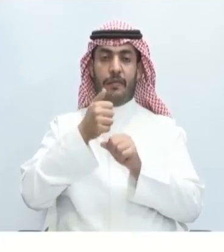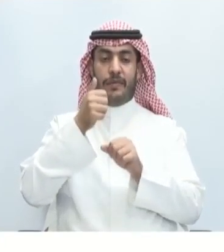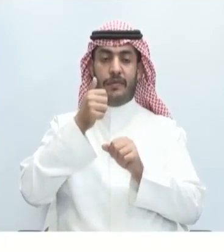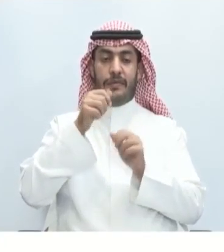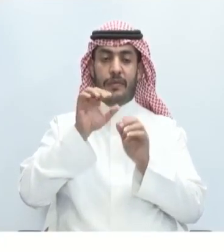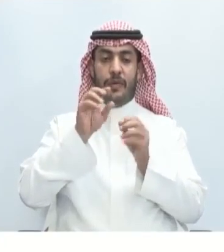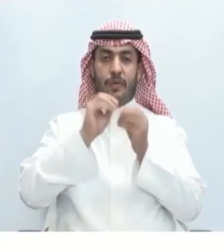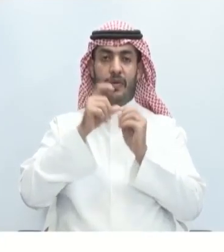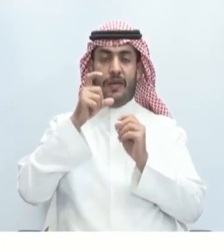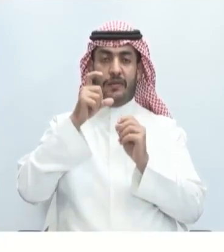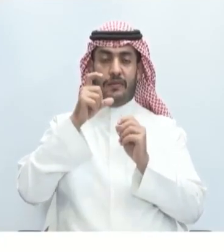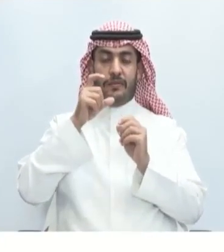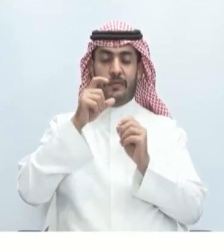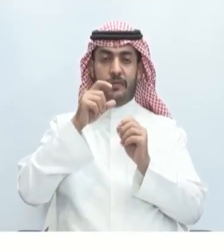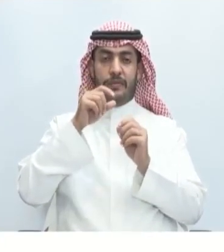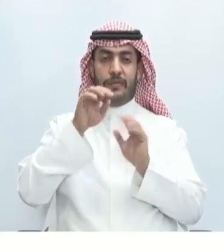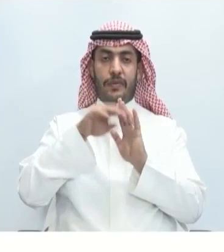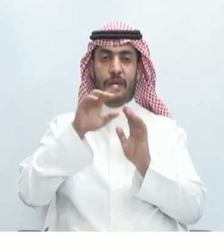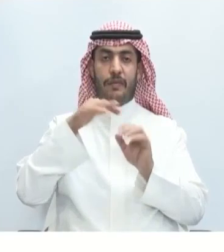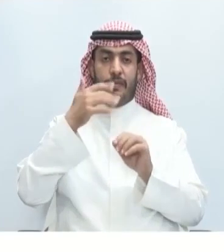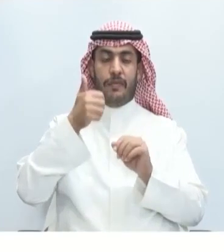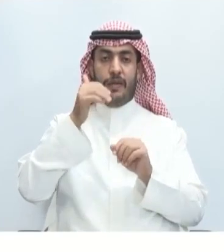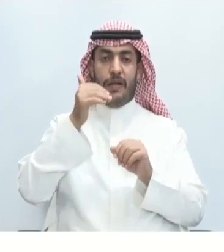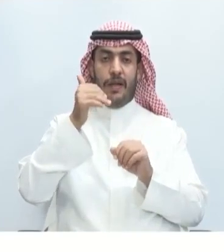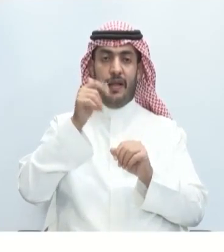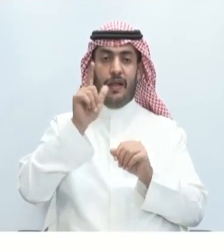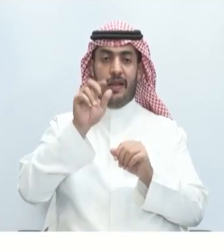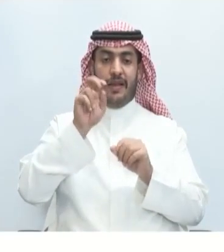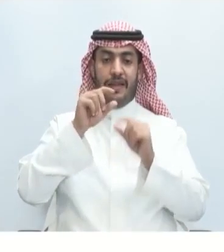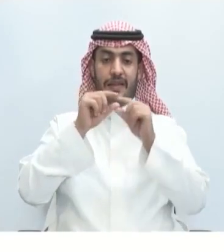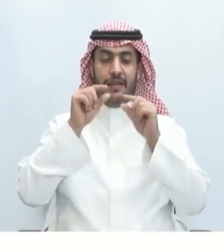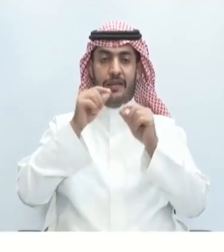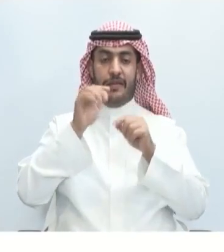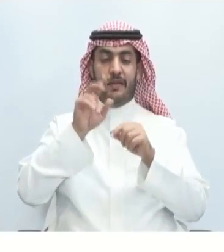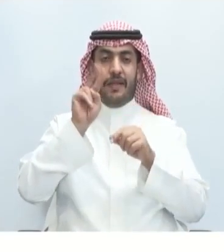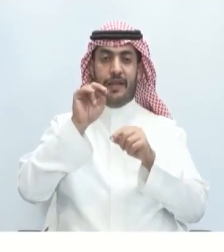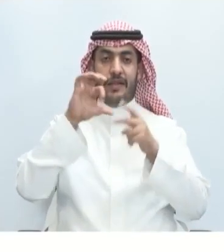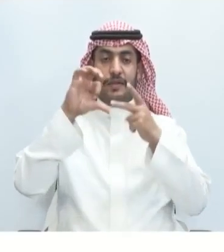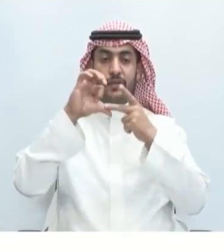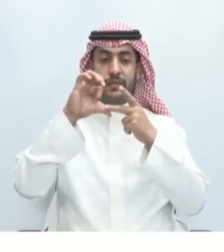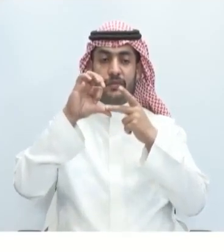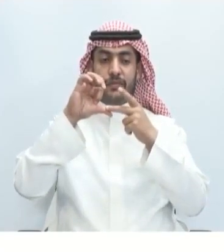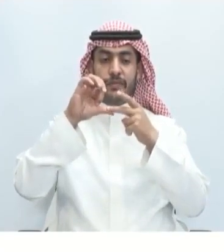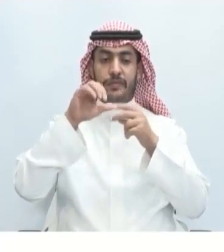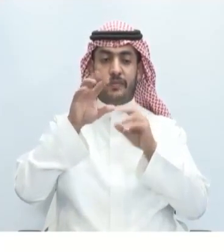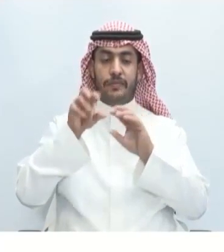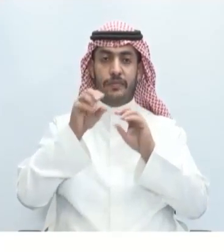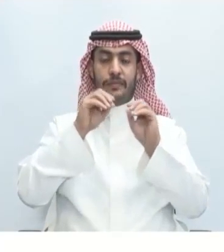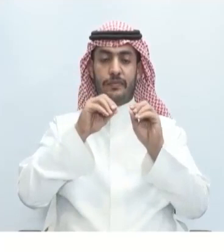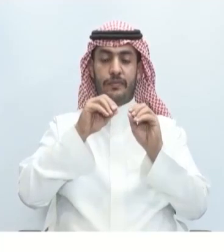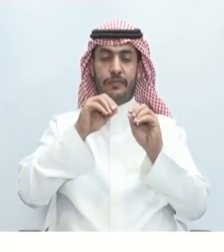حددناها باللون الازرق هي بالتاكيد الخليه التي فيها التكاليف ان 29 سنبحث في